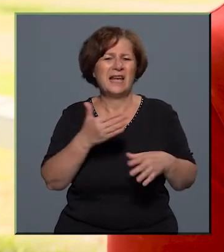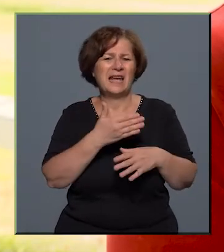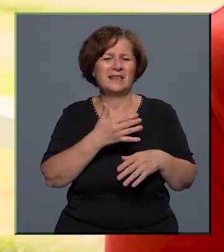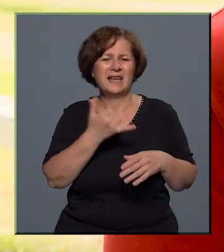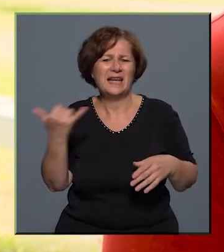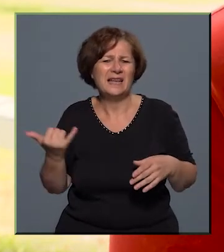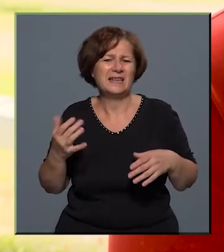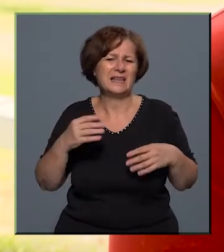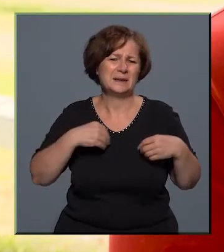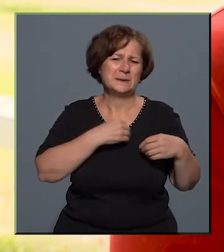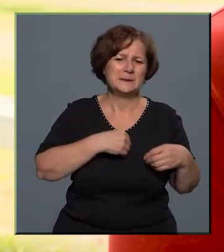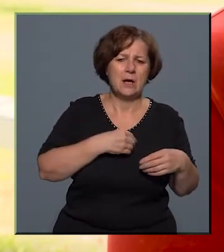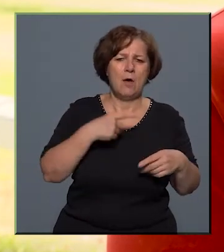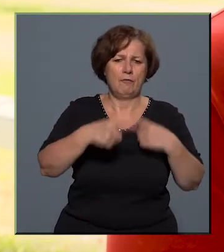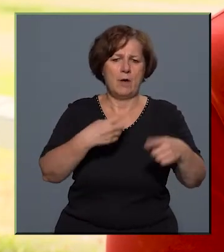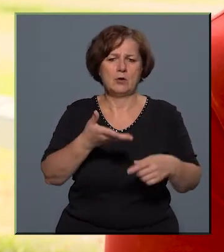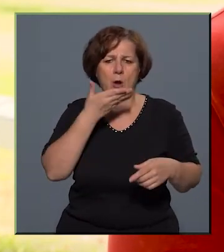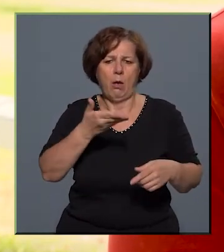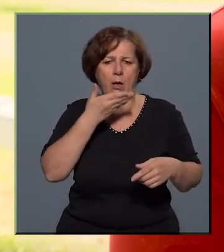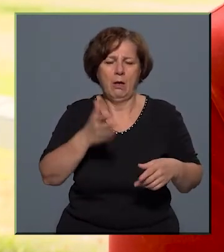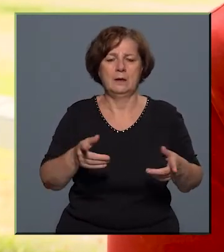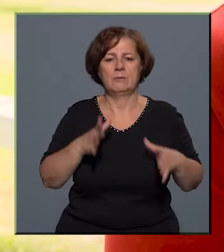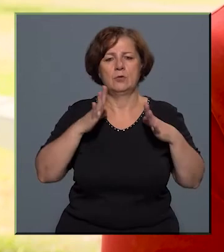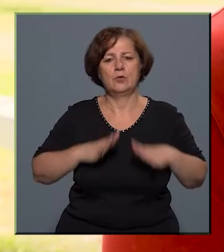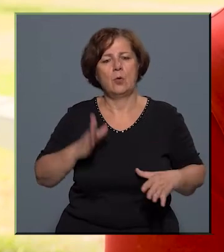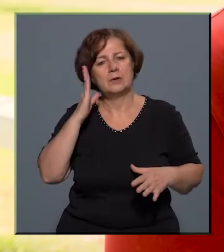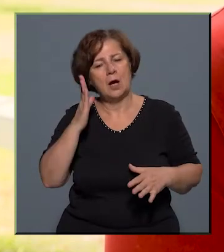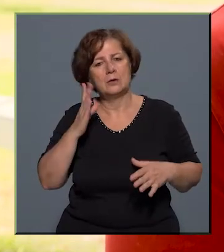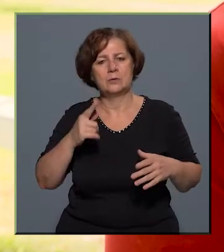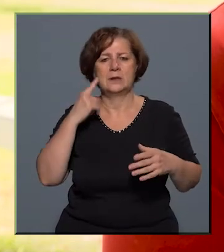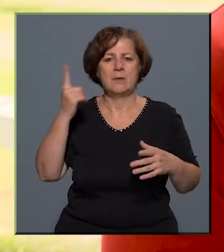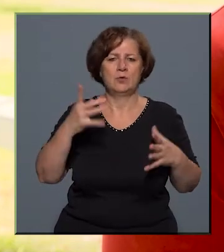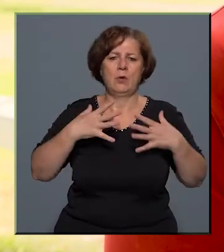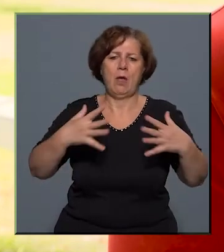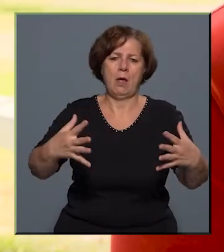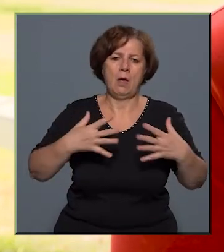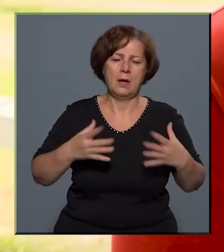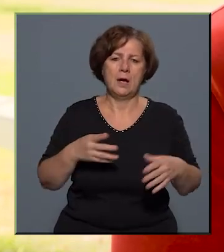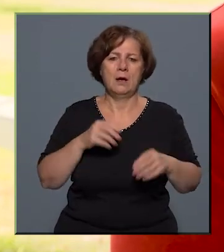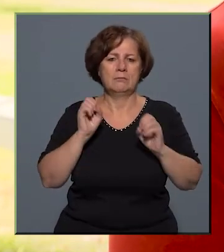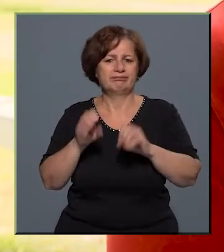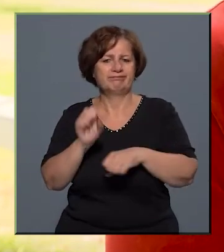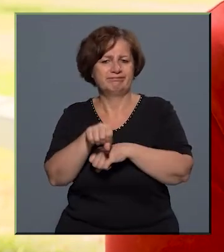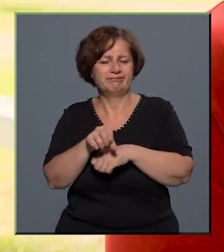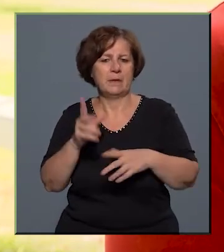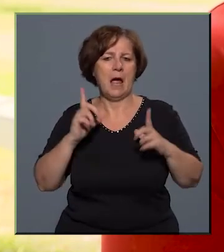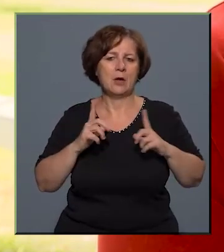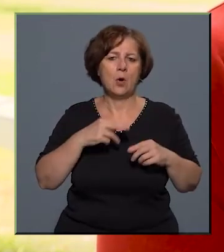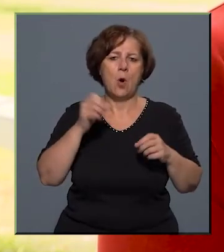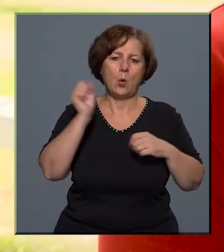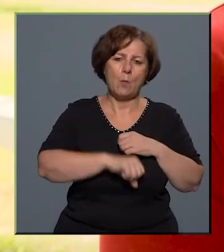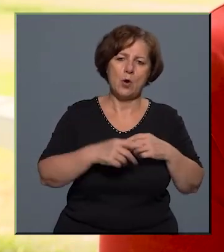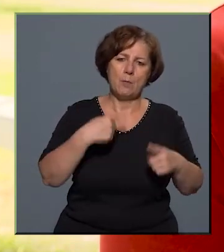hétig akár nagyon kellemetlen lehet, ez az állandó köhögés, nem tud nyugodtan aludni, nem úgy lélegzik, illetve elhanyagolt állapotban